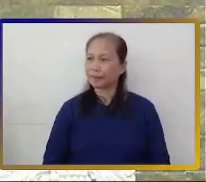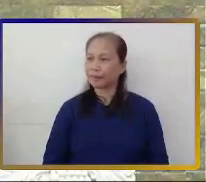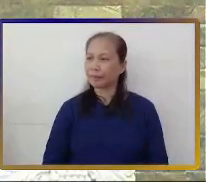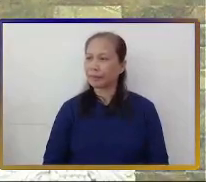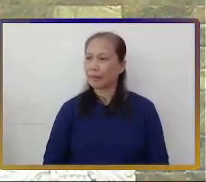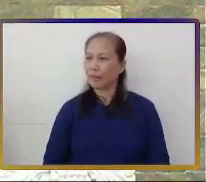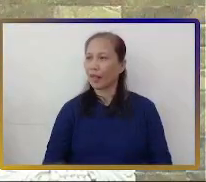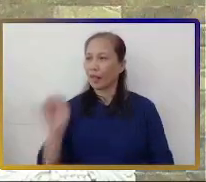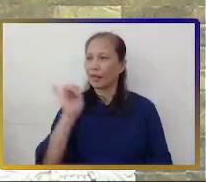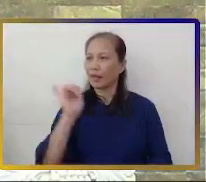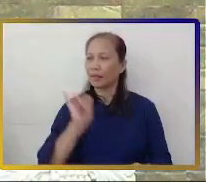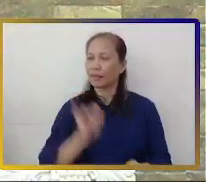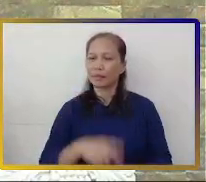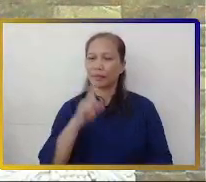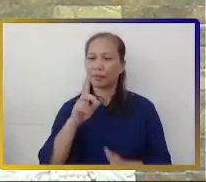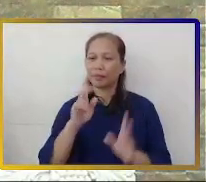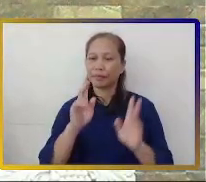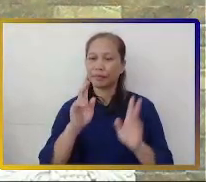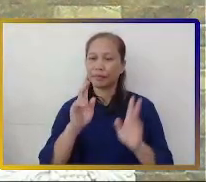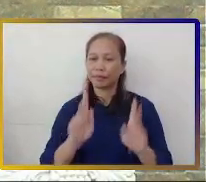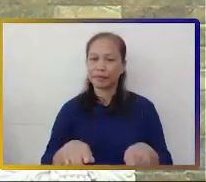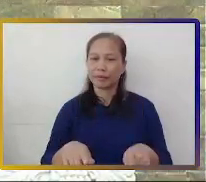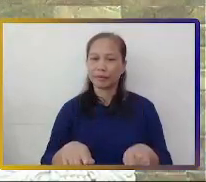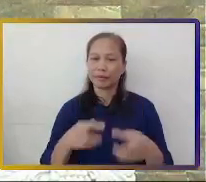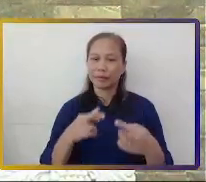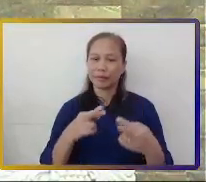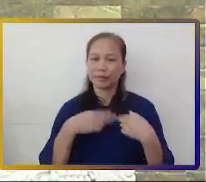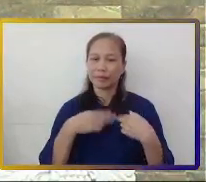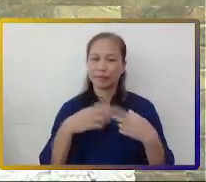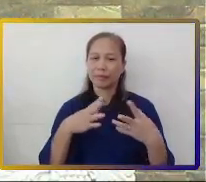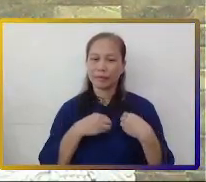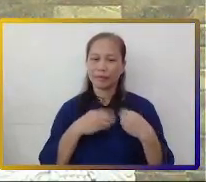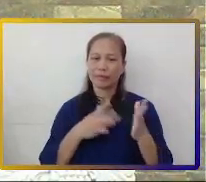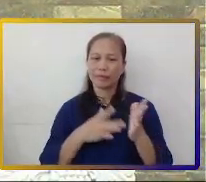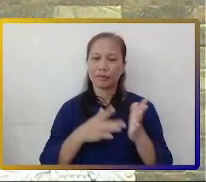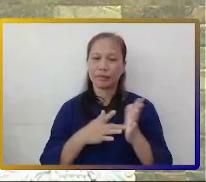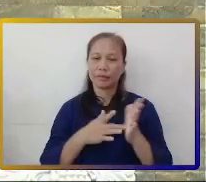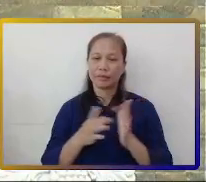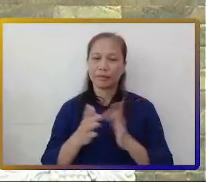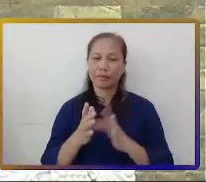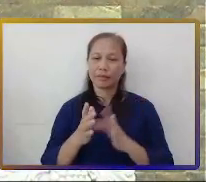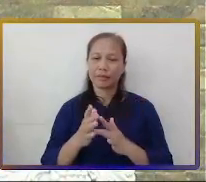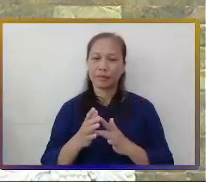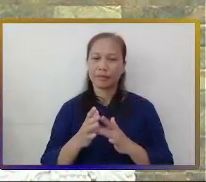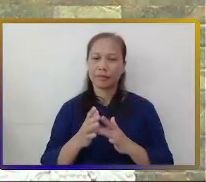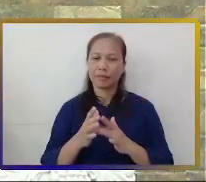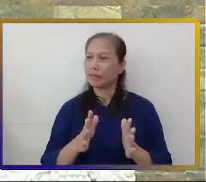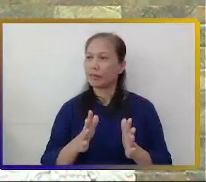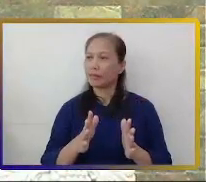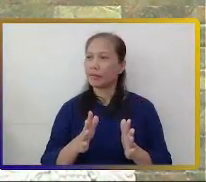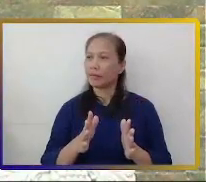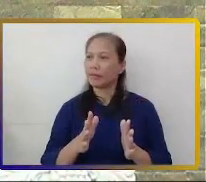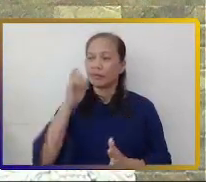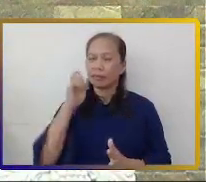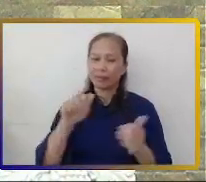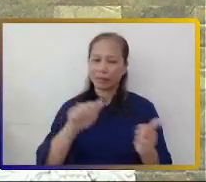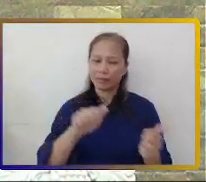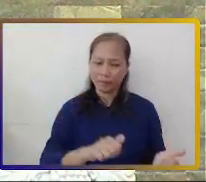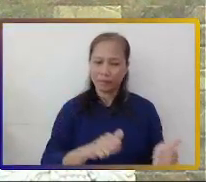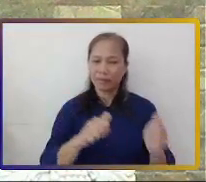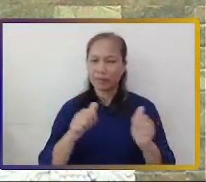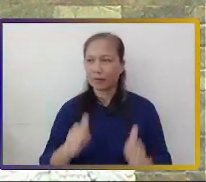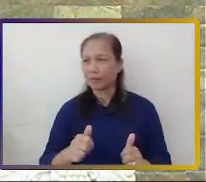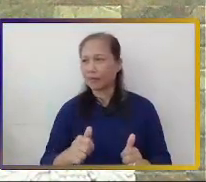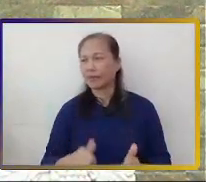kaya isang taong masayang tumanggap sa Panginoong jesukristo ay nabautismuhan ganyan po yan pinapaliwanag